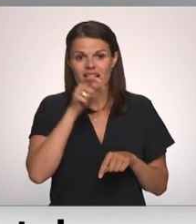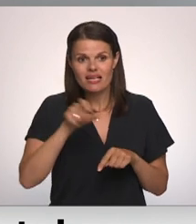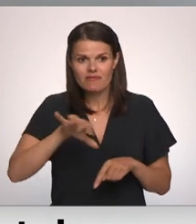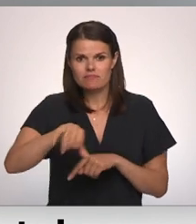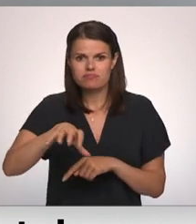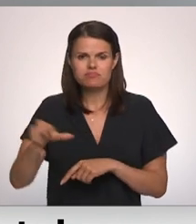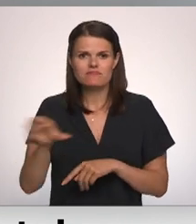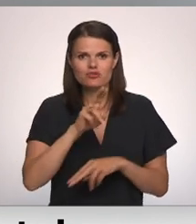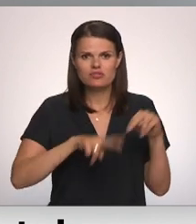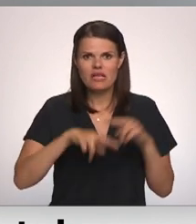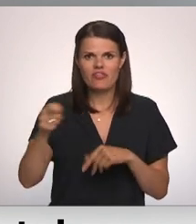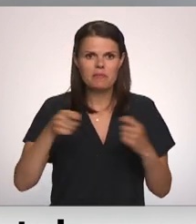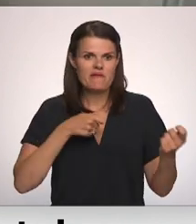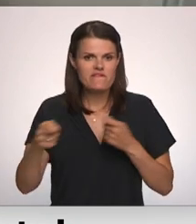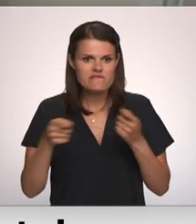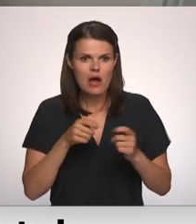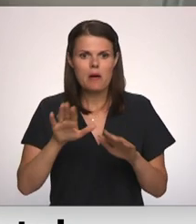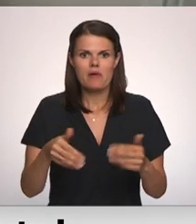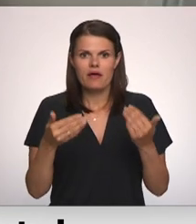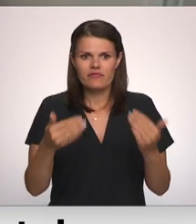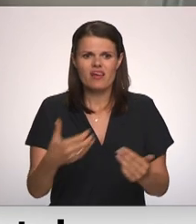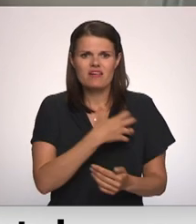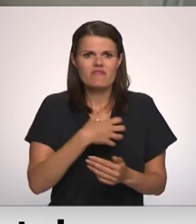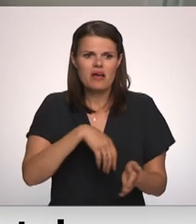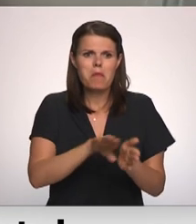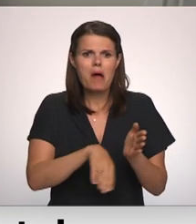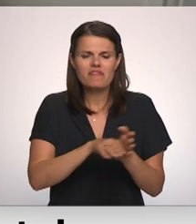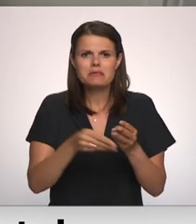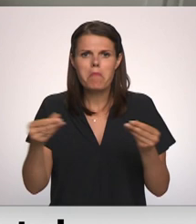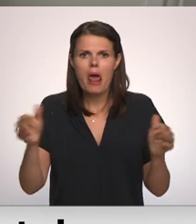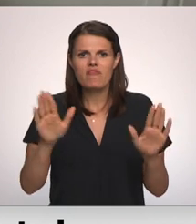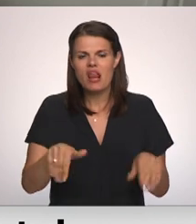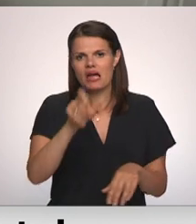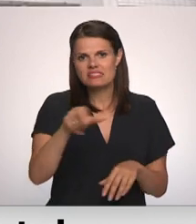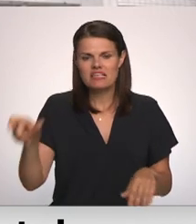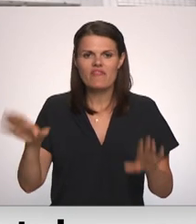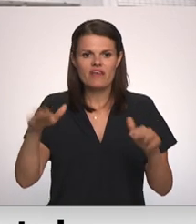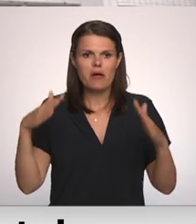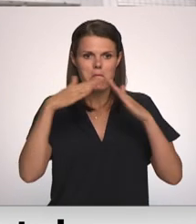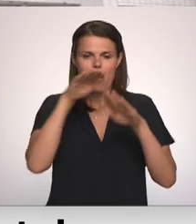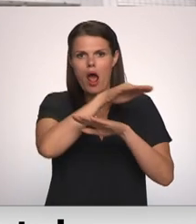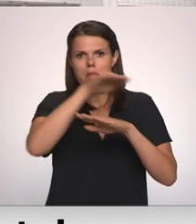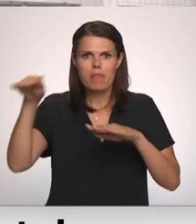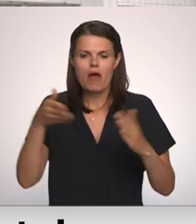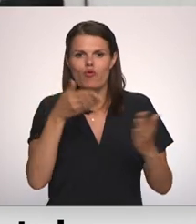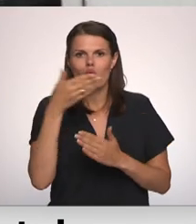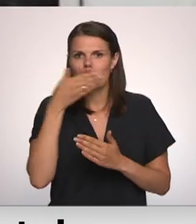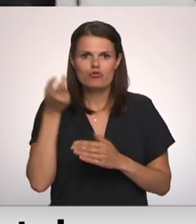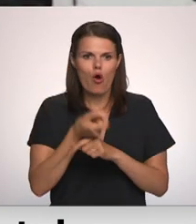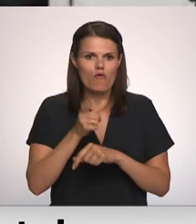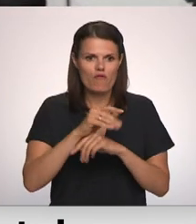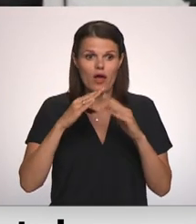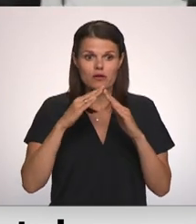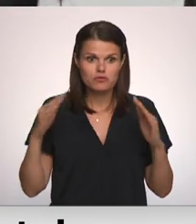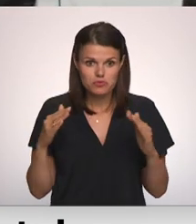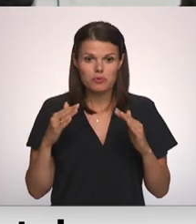arī visas celtniecības veikals, bet tagad vajag visparastāko plēvi, lai cilvēki varētu nosakt savus mājas, kurām vairs nav jumta. Atbildot